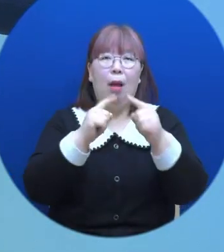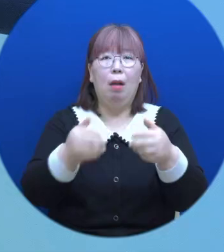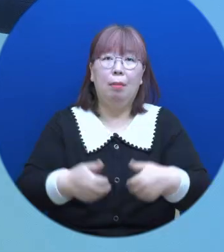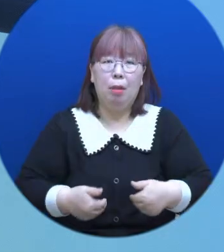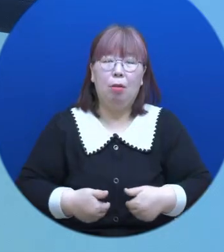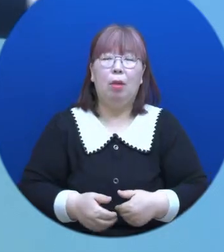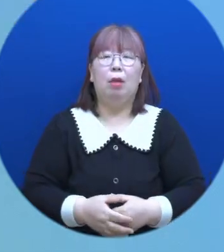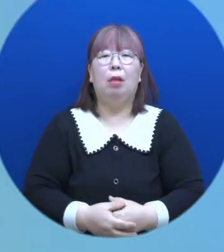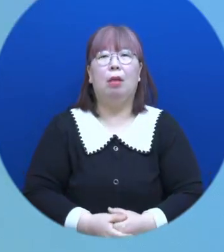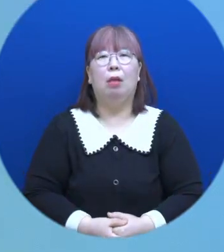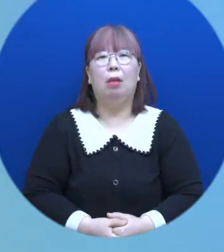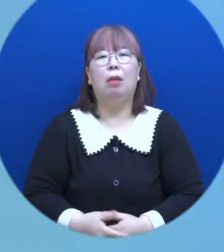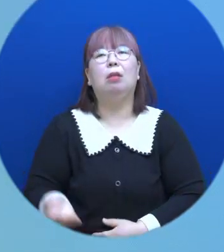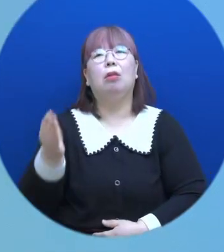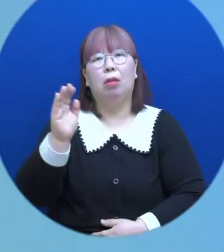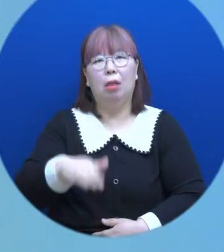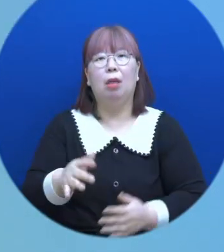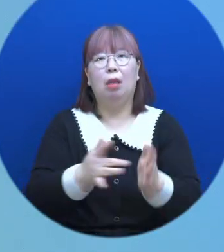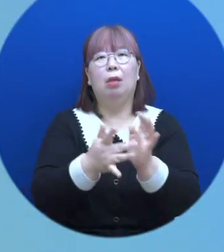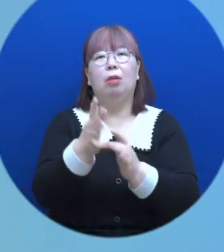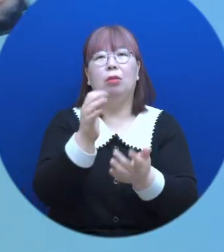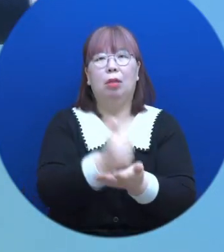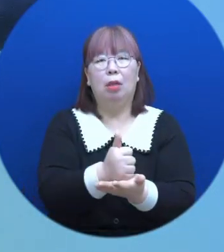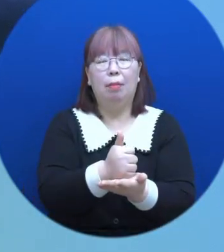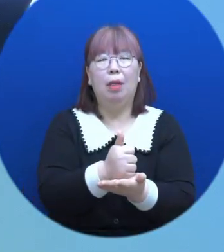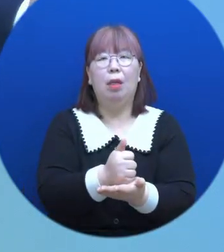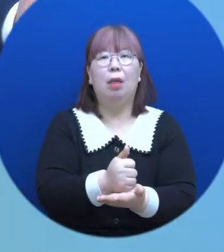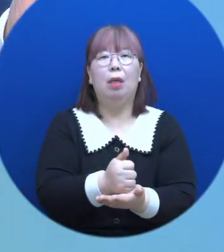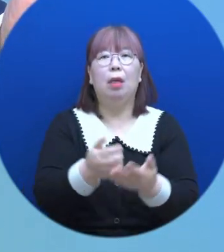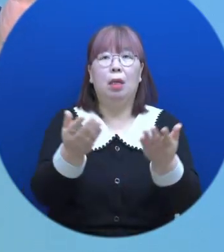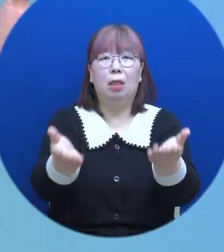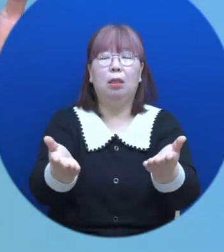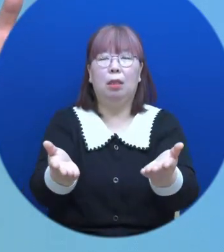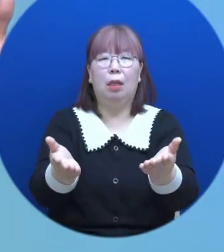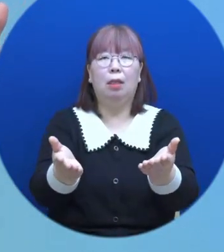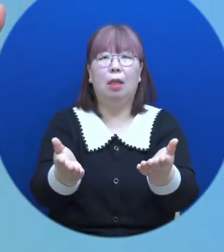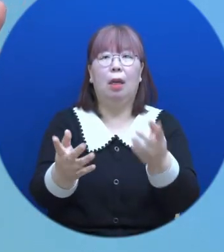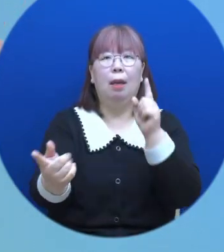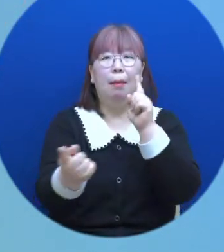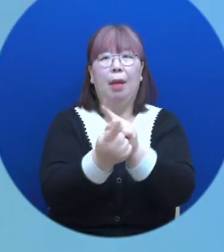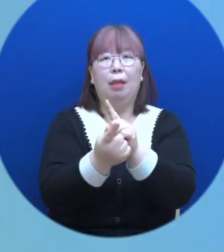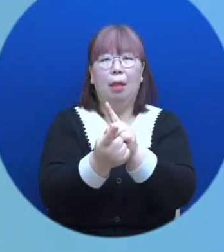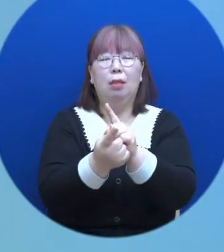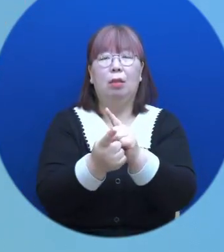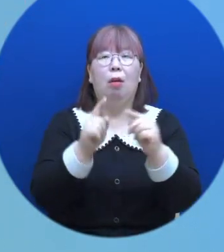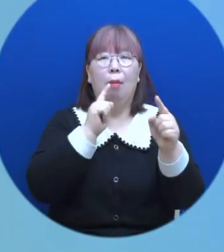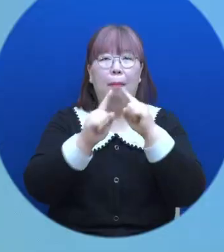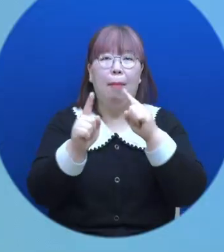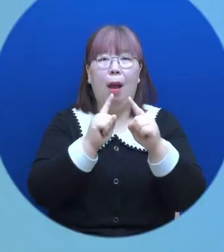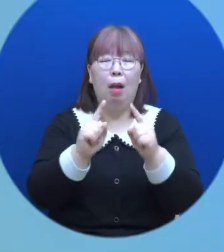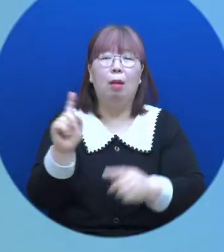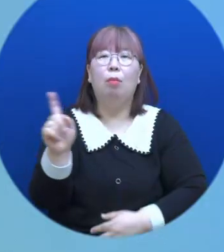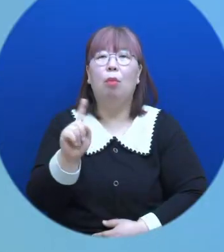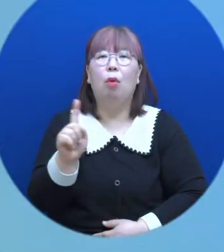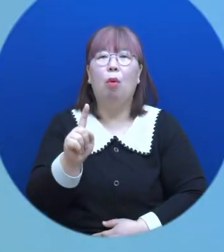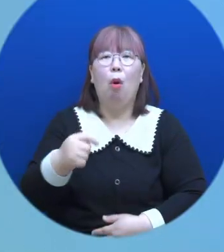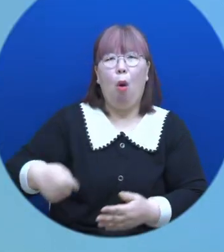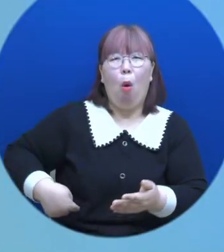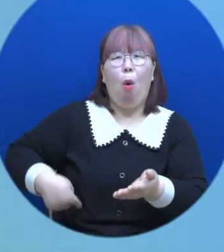거잖아요. 그런데 예수님께서 그들에게 등장하여 하시는 말씀이